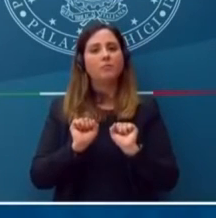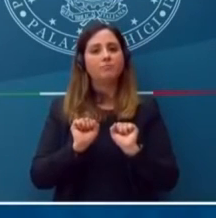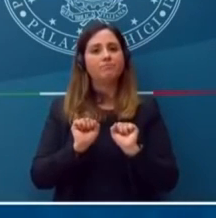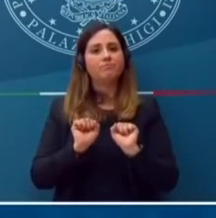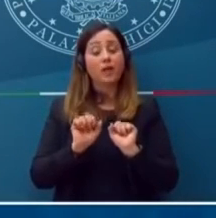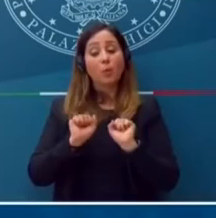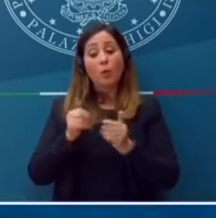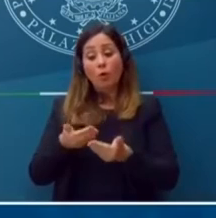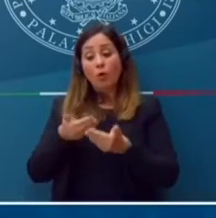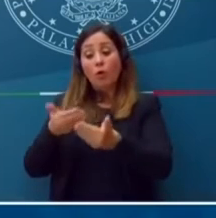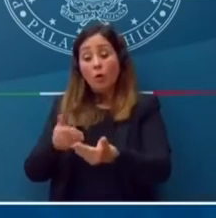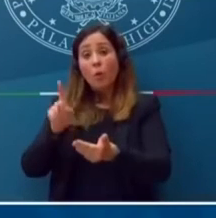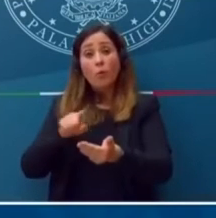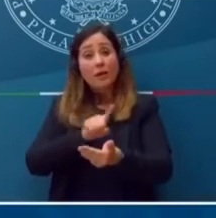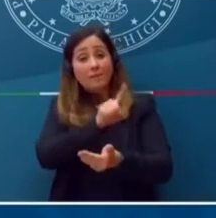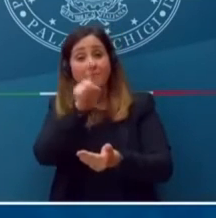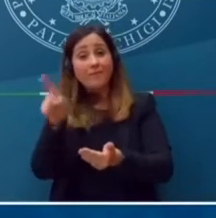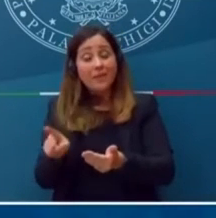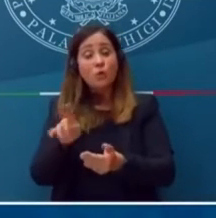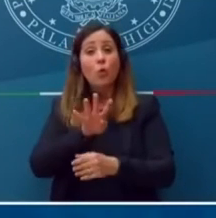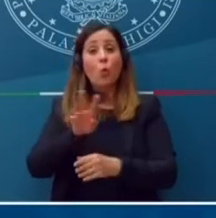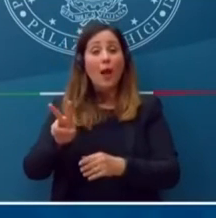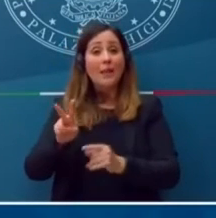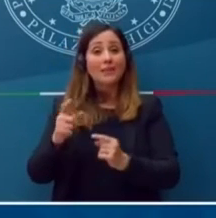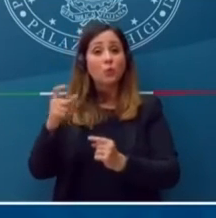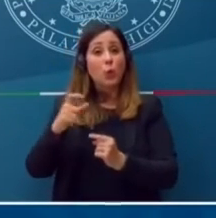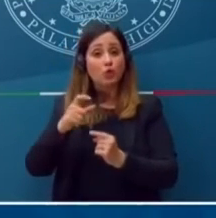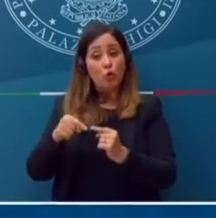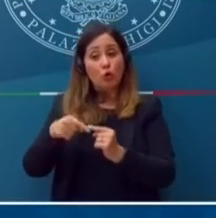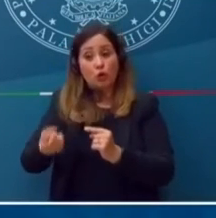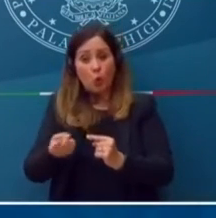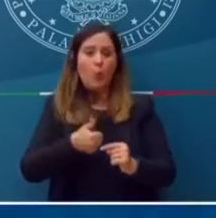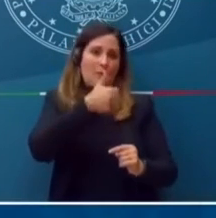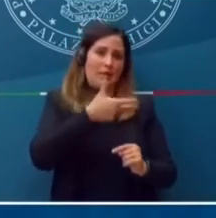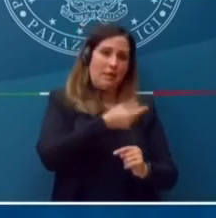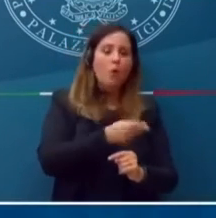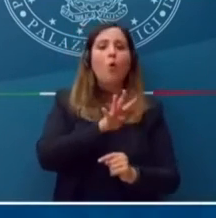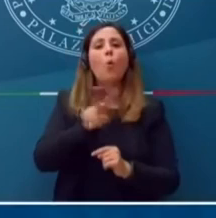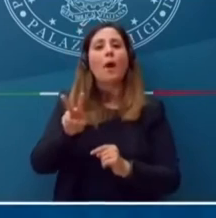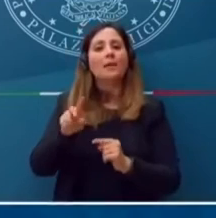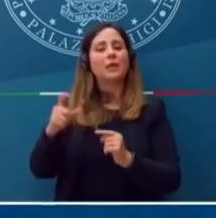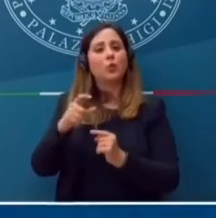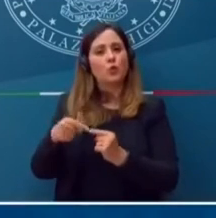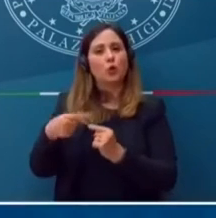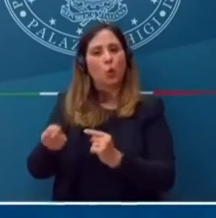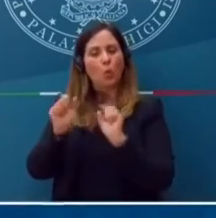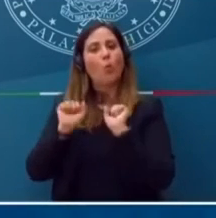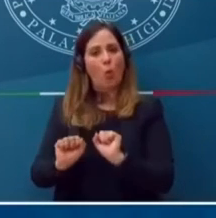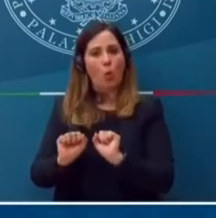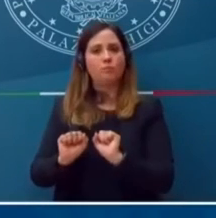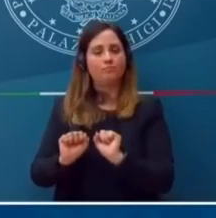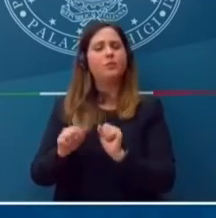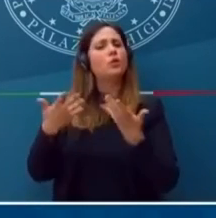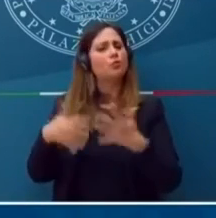alla 42ª giornata rispetto alla prima dose. Quindi il problema è già stato affrontato proprio